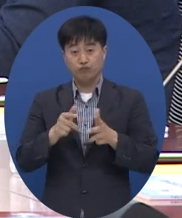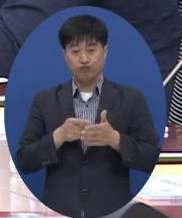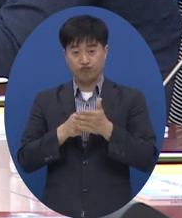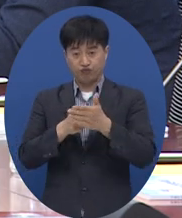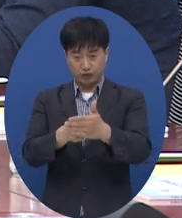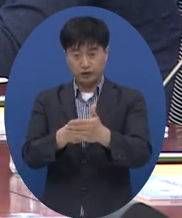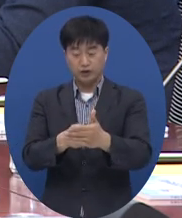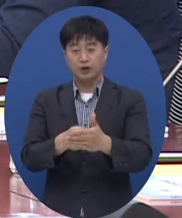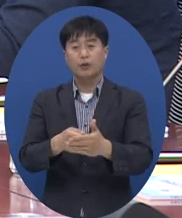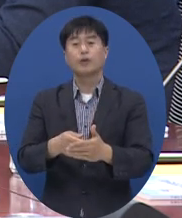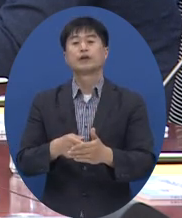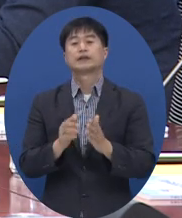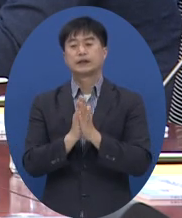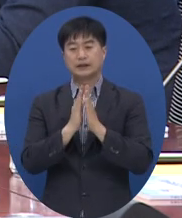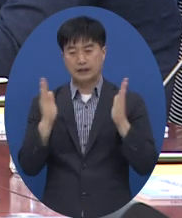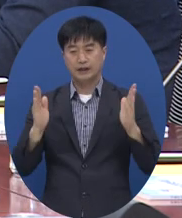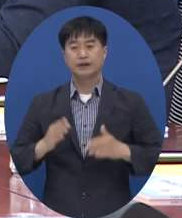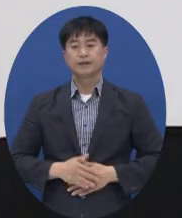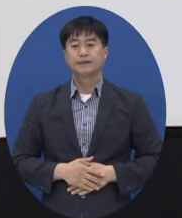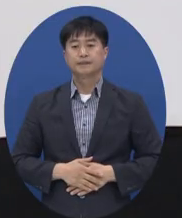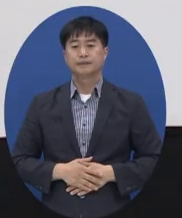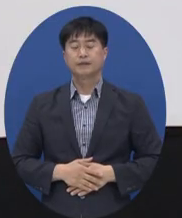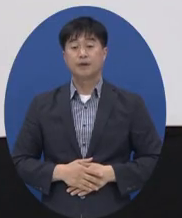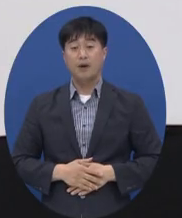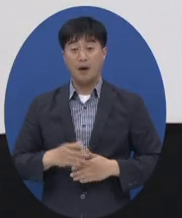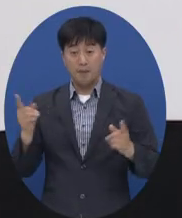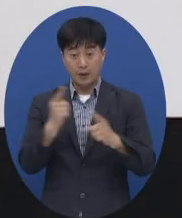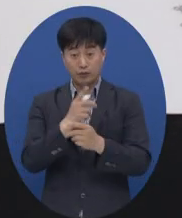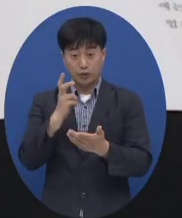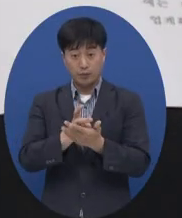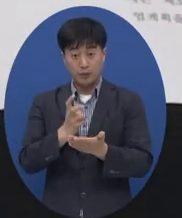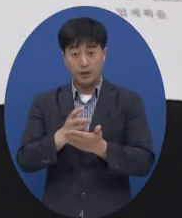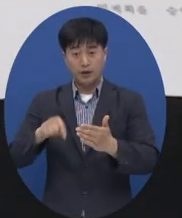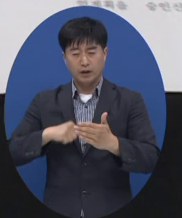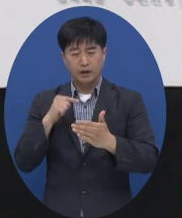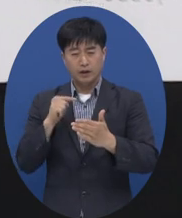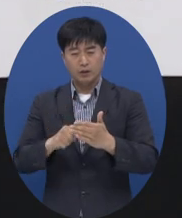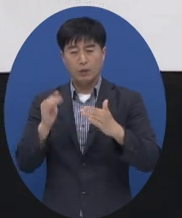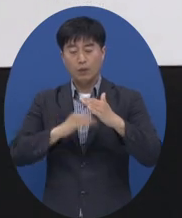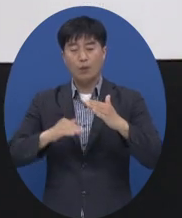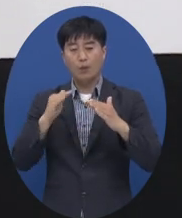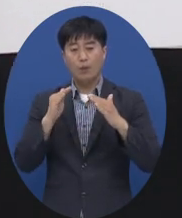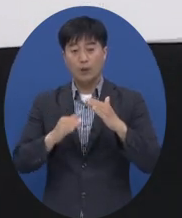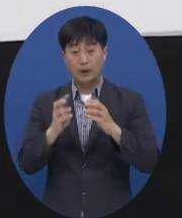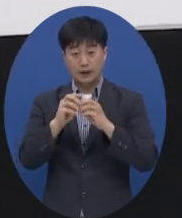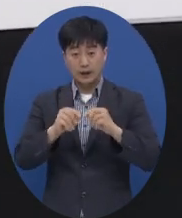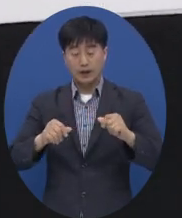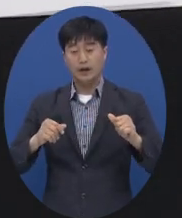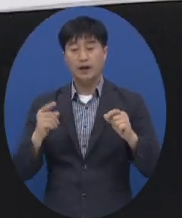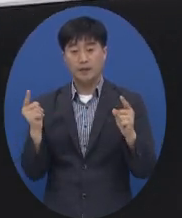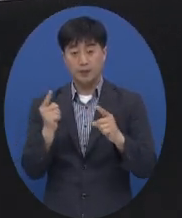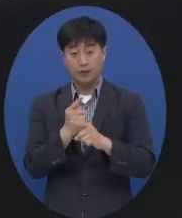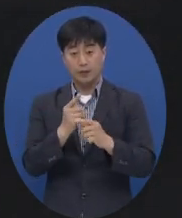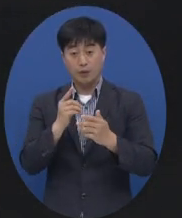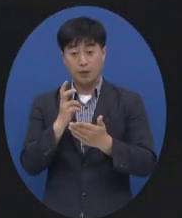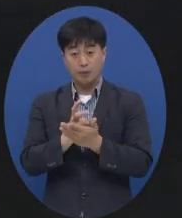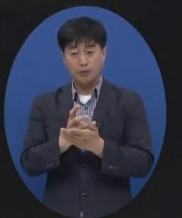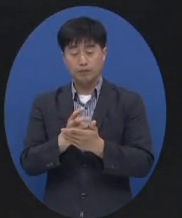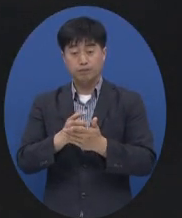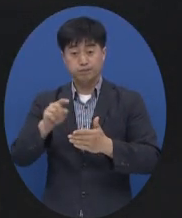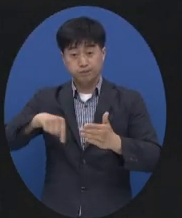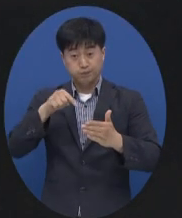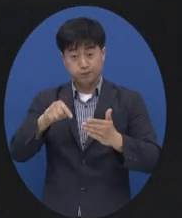본격적인 시동이 걸린 겁니다 개정안에는 공공택지 개발사업의 시설 범위를 확대하고 그